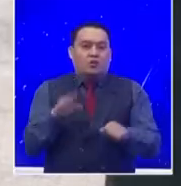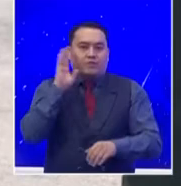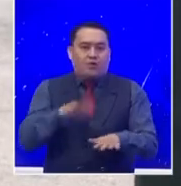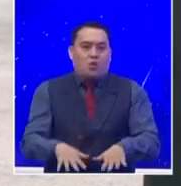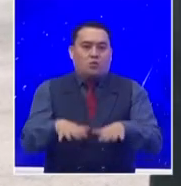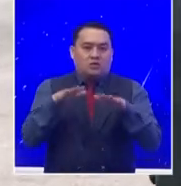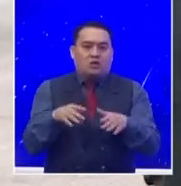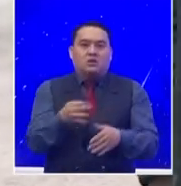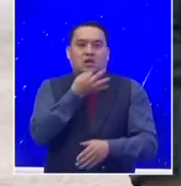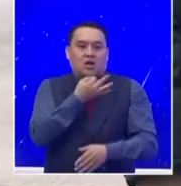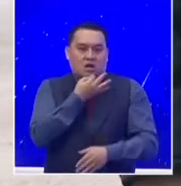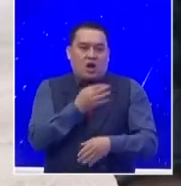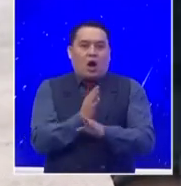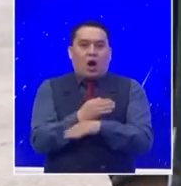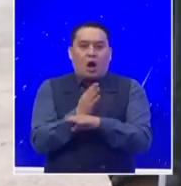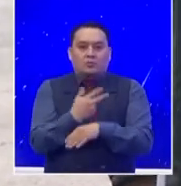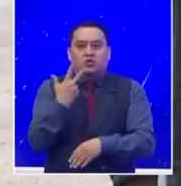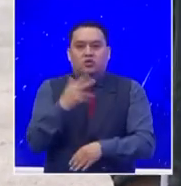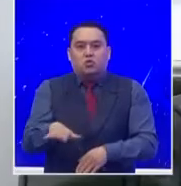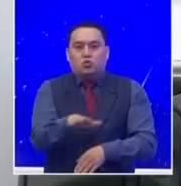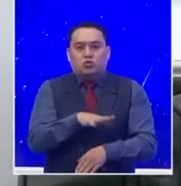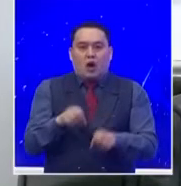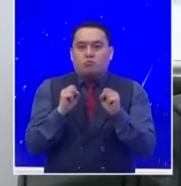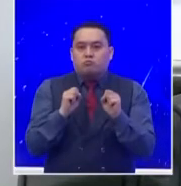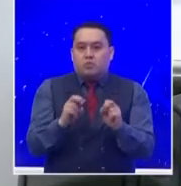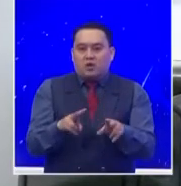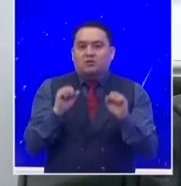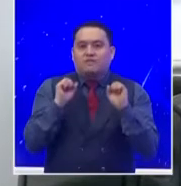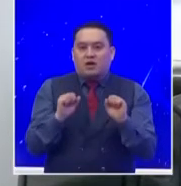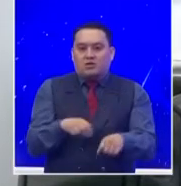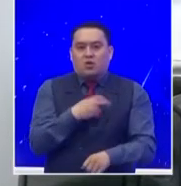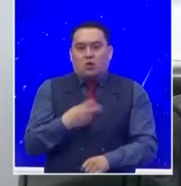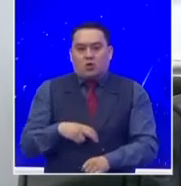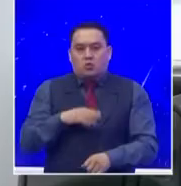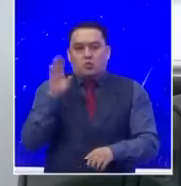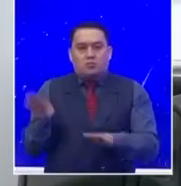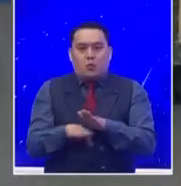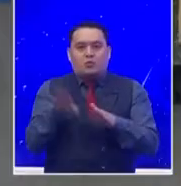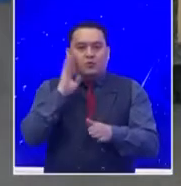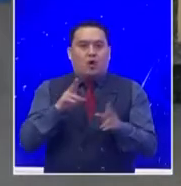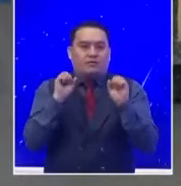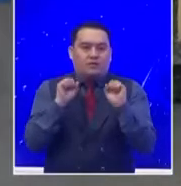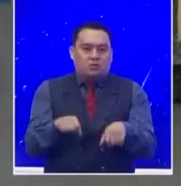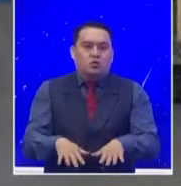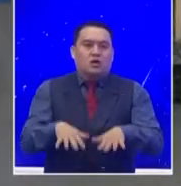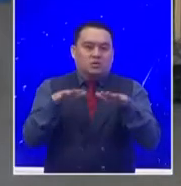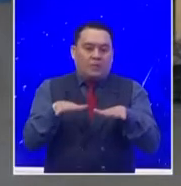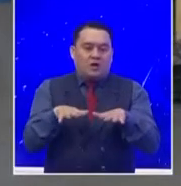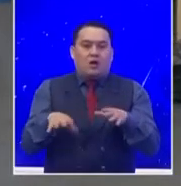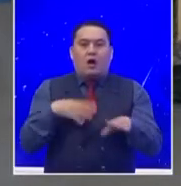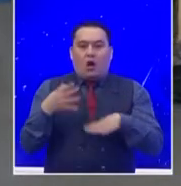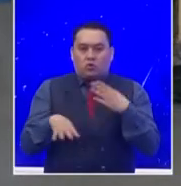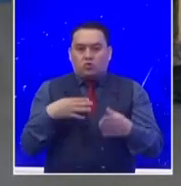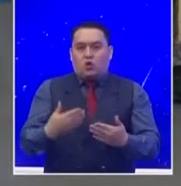затоплениям заблаговременно. Отметим, в Капшигае 3 участка находятся в зоне потенциального риска потопления. В рамках учений планируется отработать